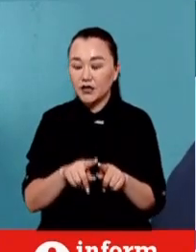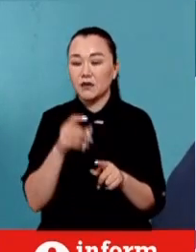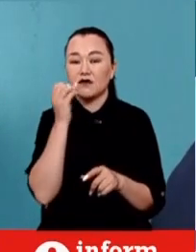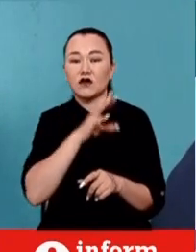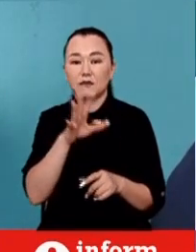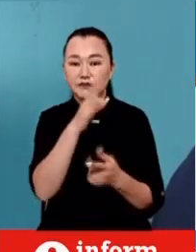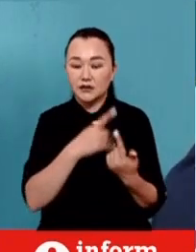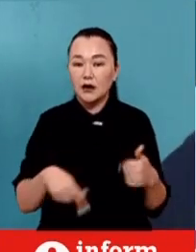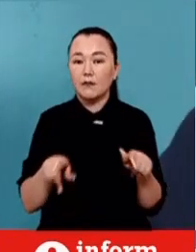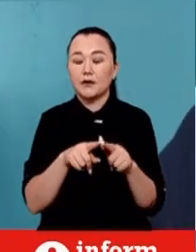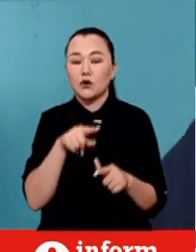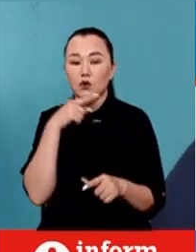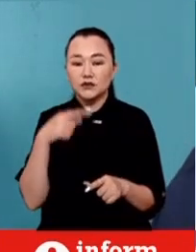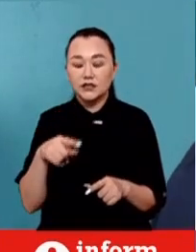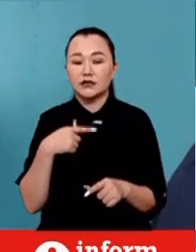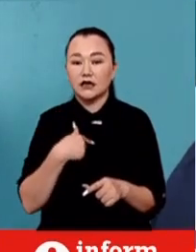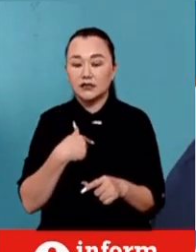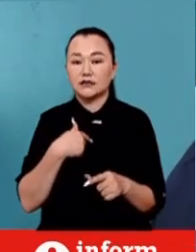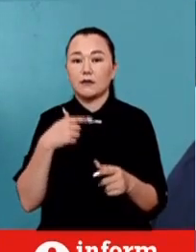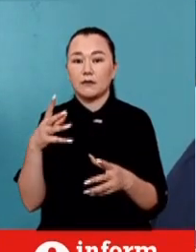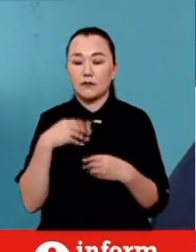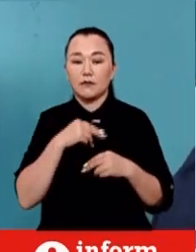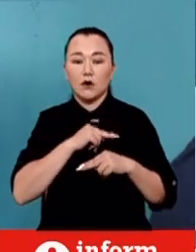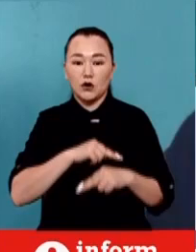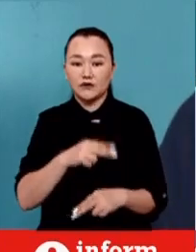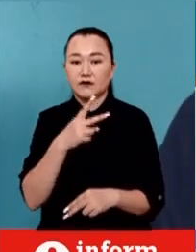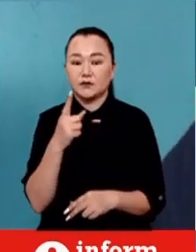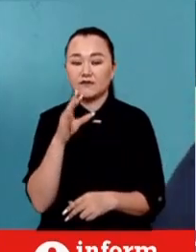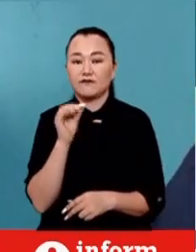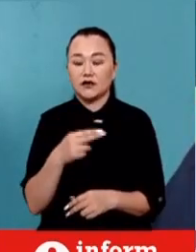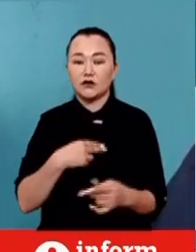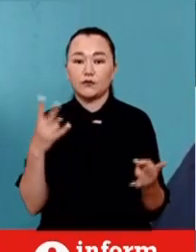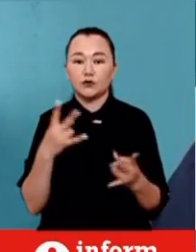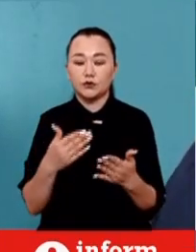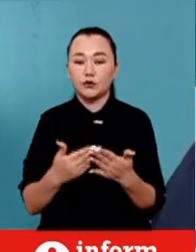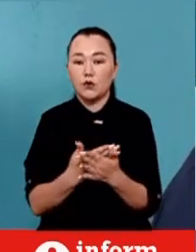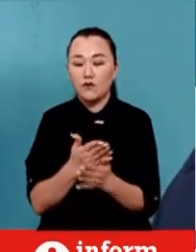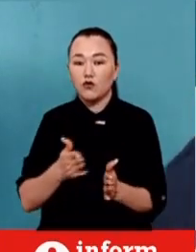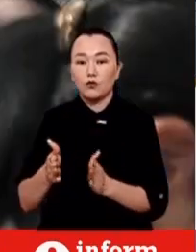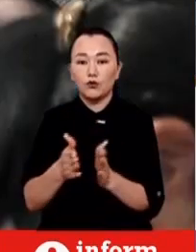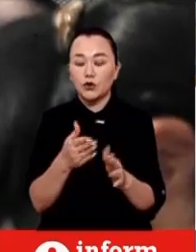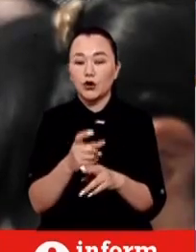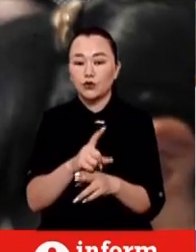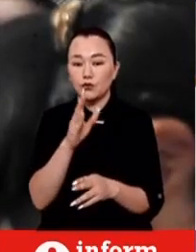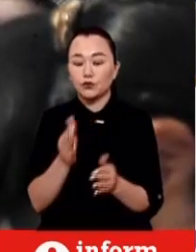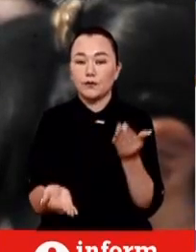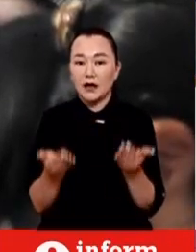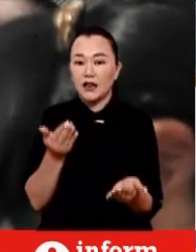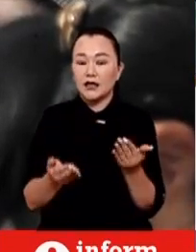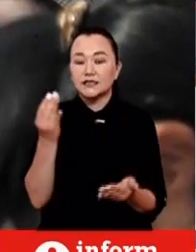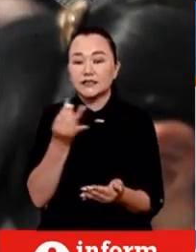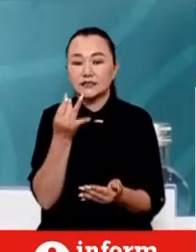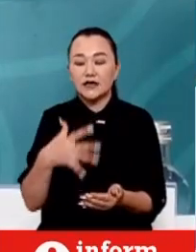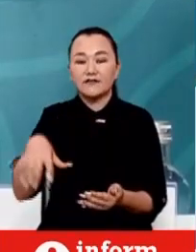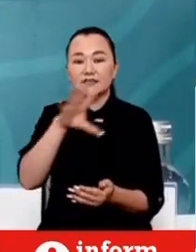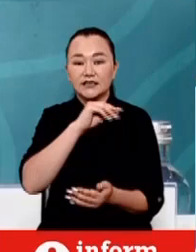европейскими компаниями. Россия – наш стратегический партнер. В 21 веке нам нужна новая парадигма, в которой будет баланс интересов всех